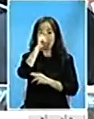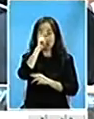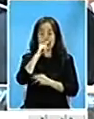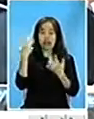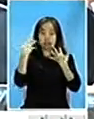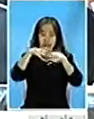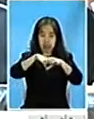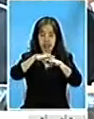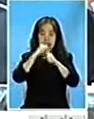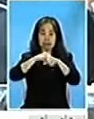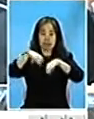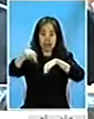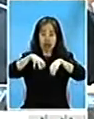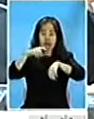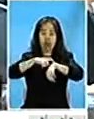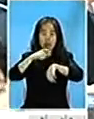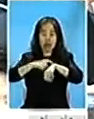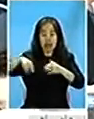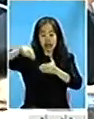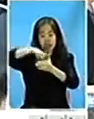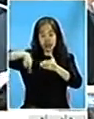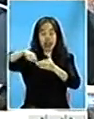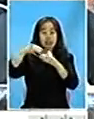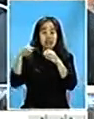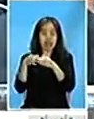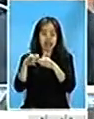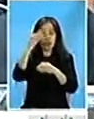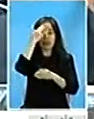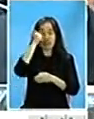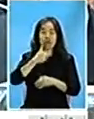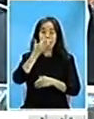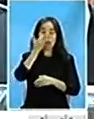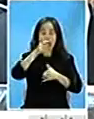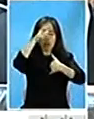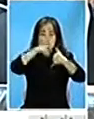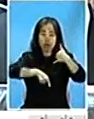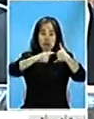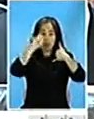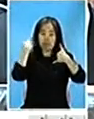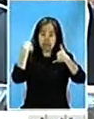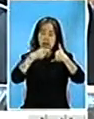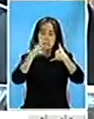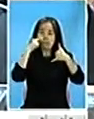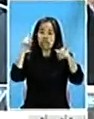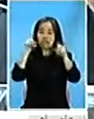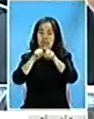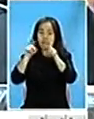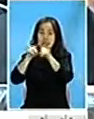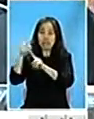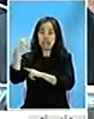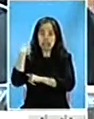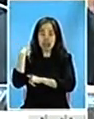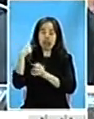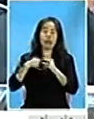งานบริหารจัดการเป็นการภายในเพราะเพื่อขอให้บางท่านที่ประเด็นอาจจะซ้ำซ้อนกันอยู่บ้างเนี่ยได้สละ